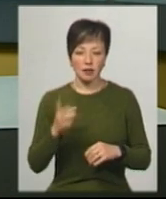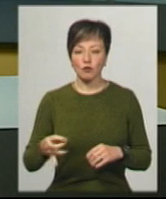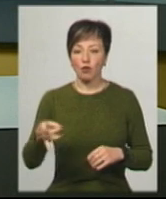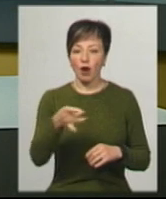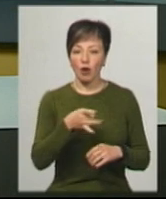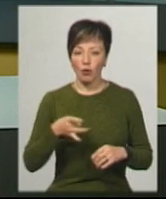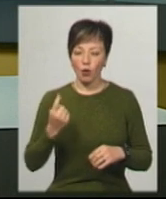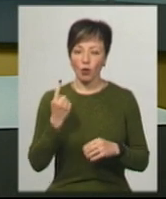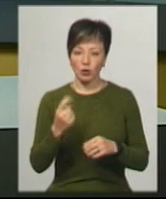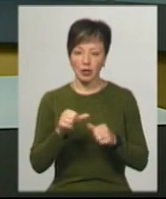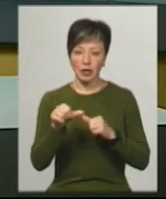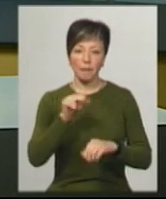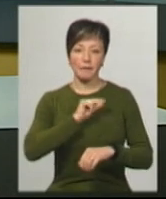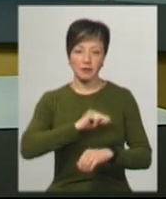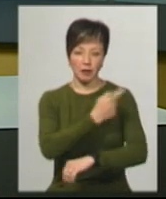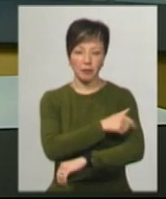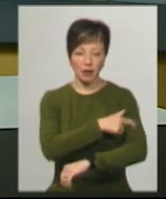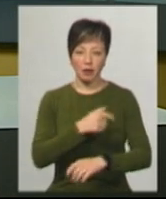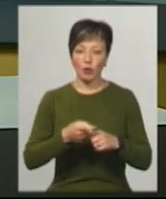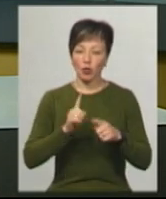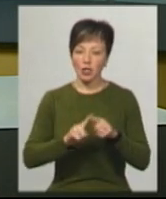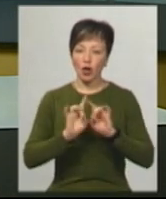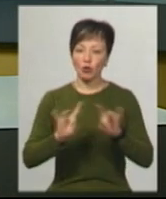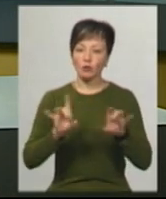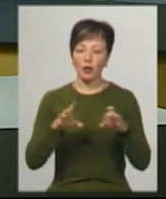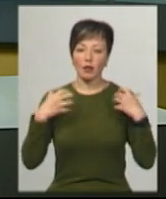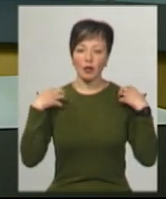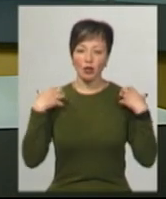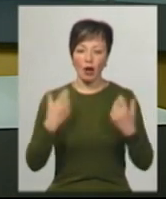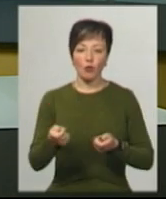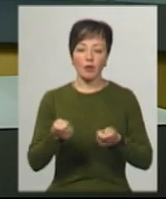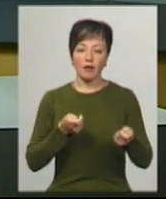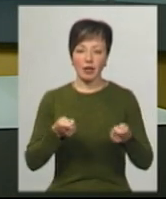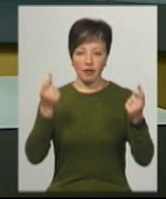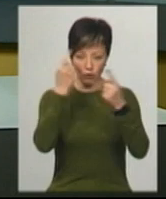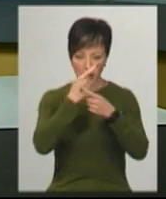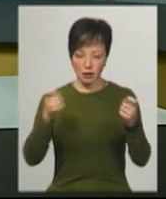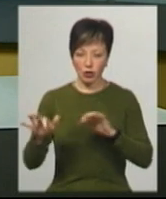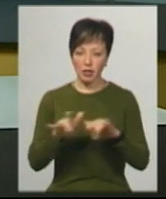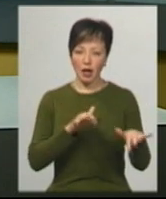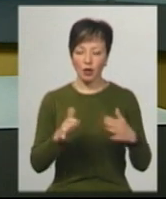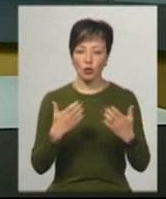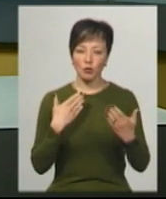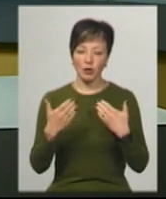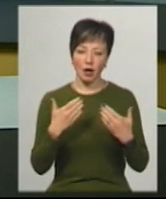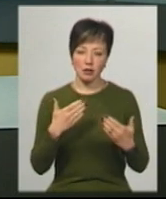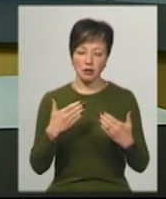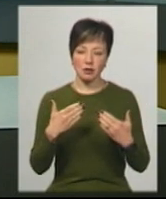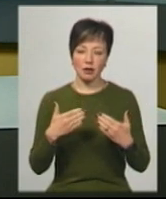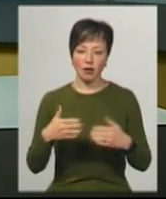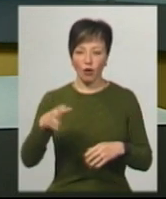районі, один з яких – медпрацівник. Про це Суспільному розповіла начальниця управління інформаційної діяльності та комунікації із